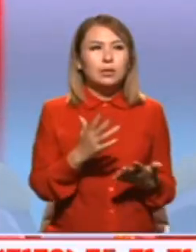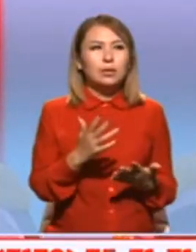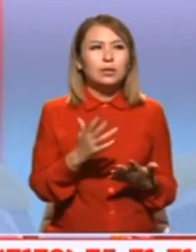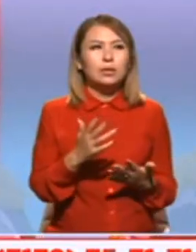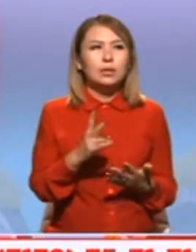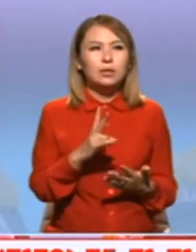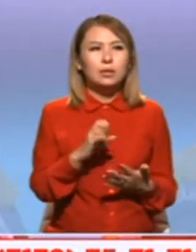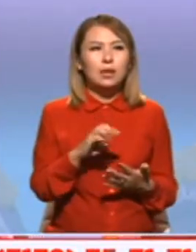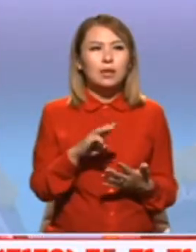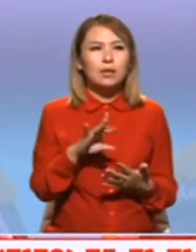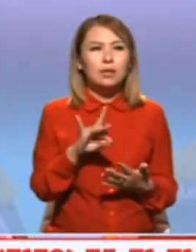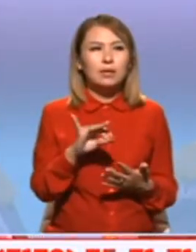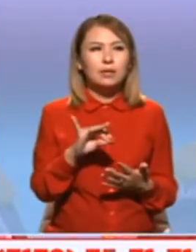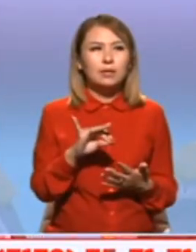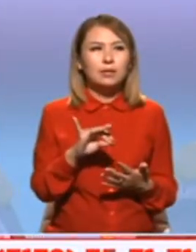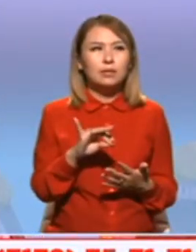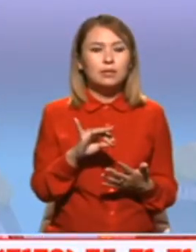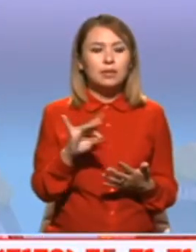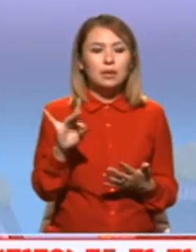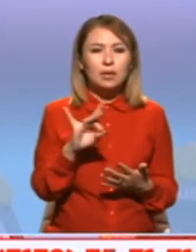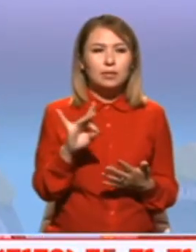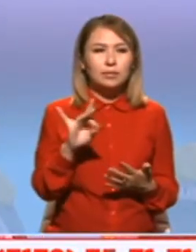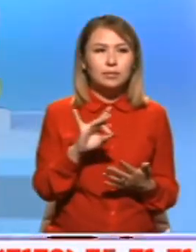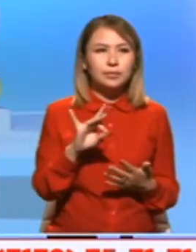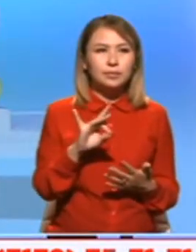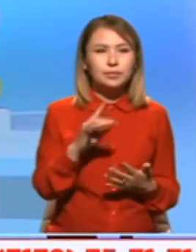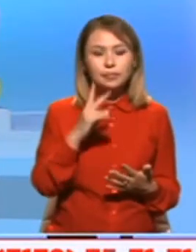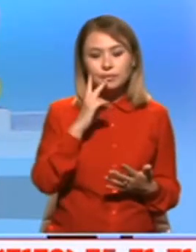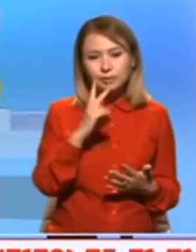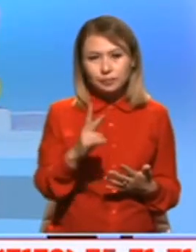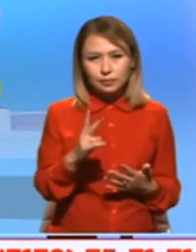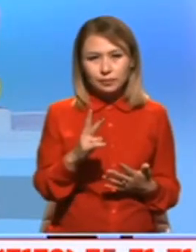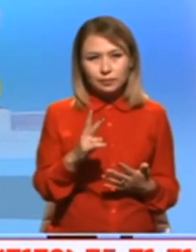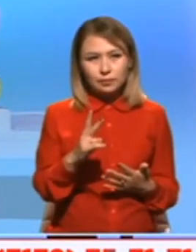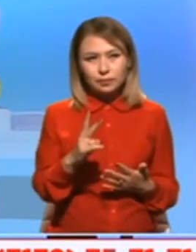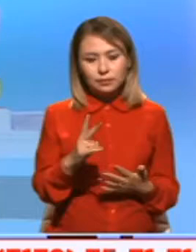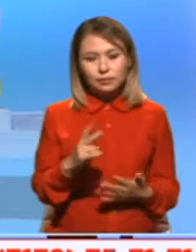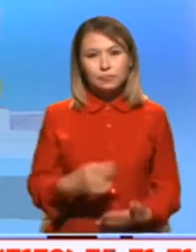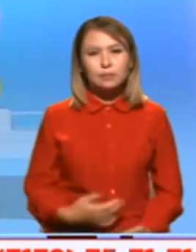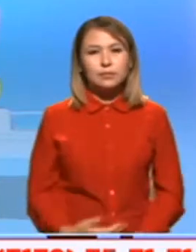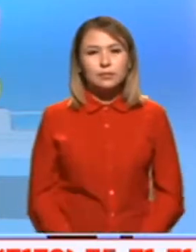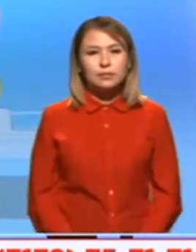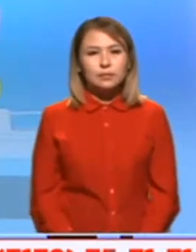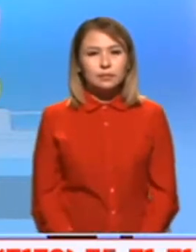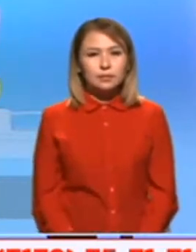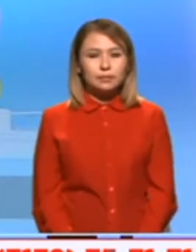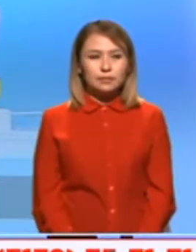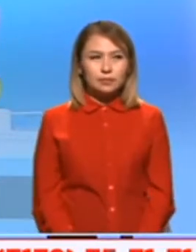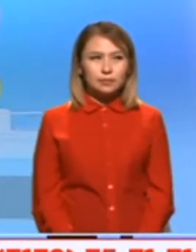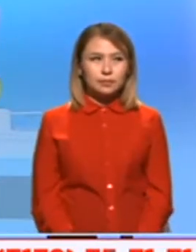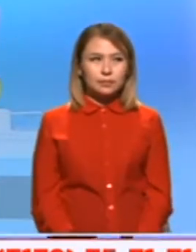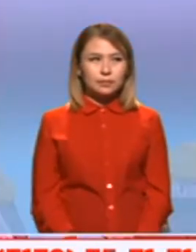бірінші натрийдің мөлшерін көретін, яғни биохимиялық анализ тапсырғаныңыз дұрыс болады.